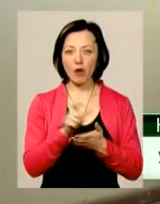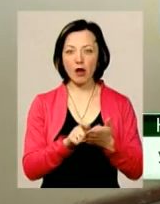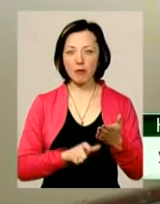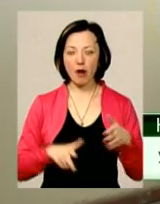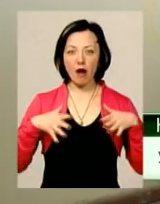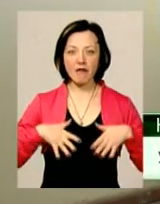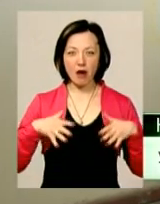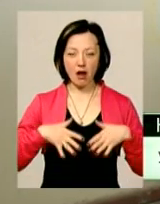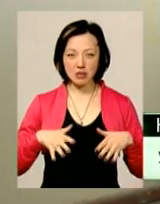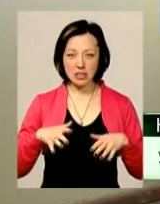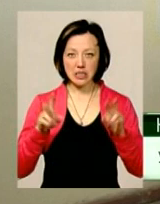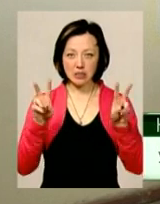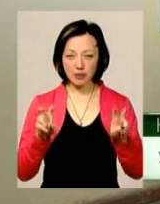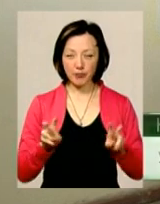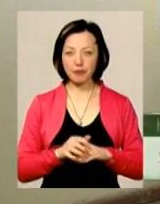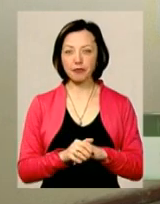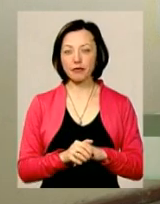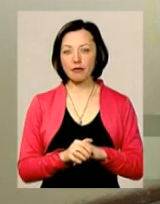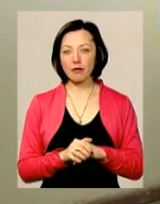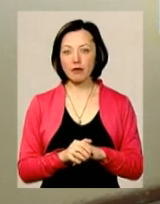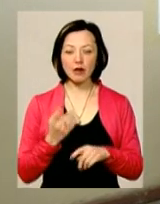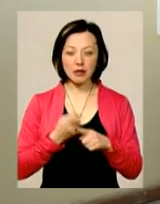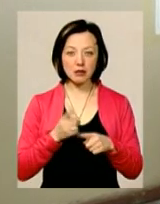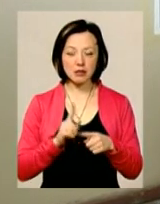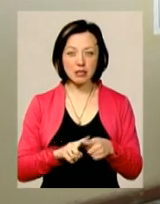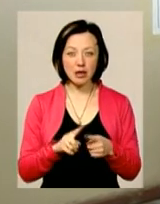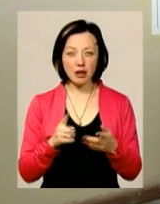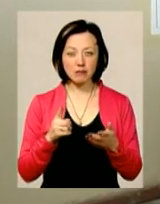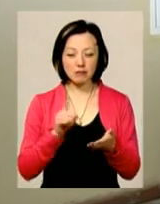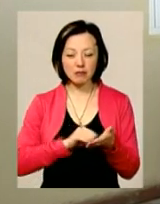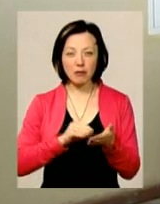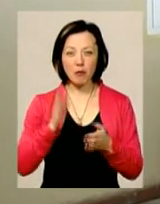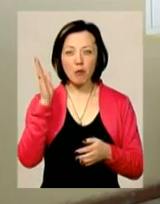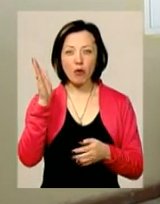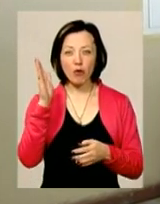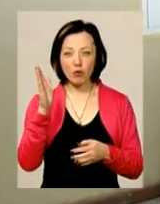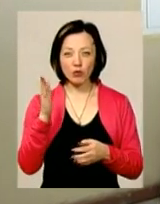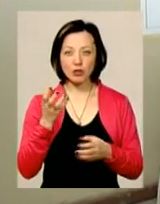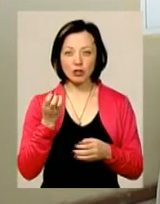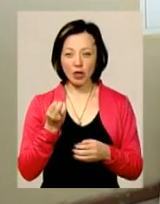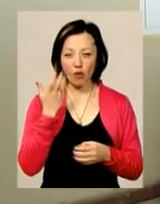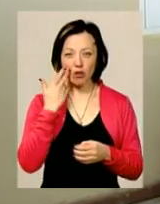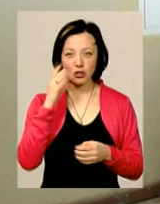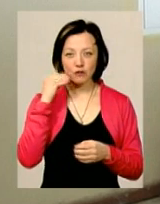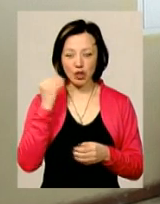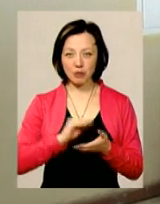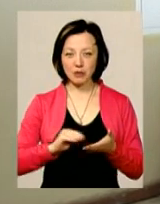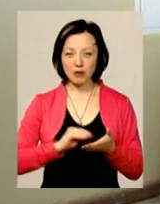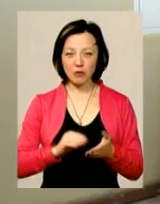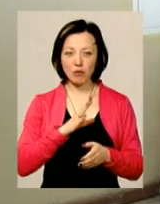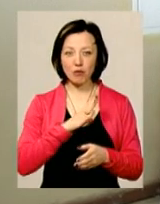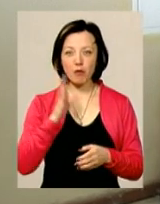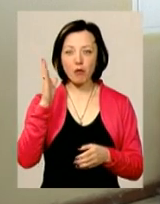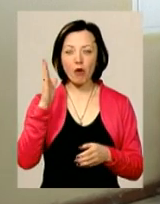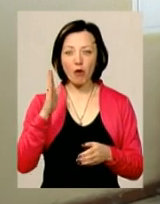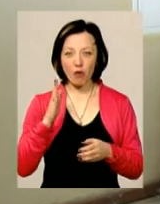Шевченка «Кавказ». Вона якби пророкує Шевченко, він як писав, то він був